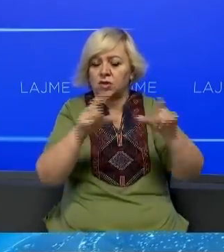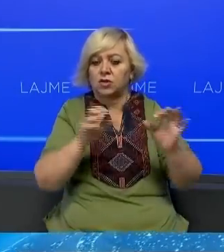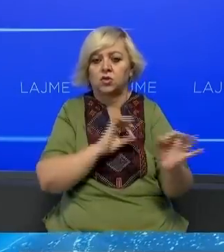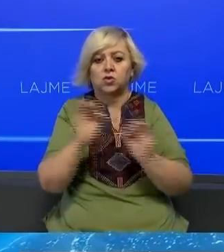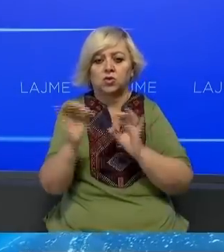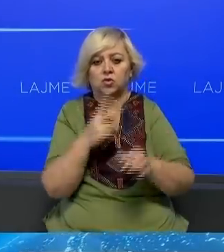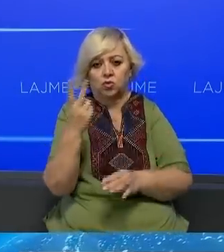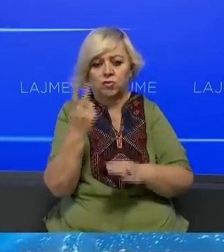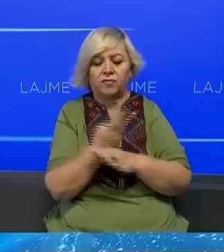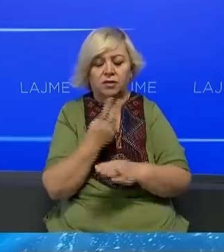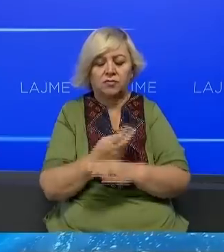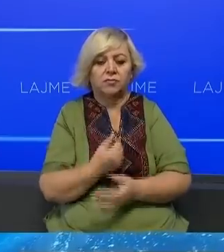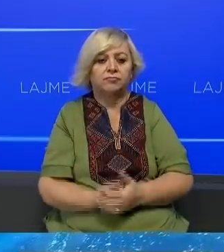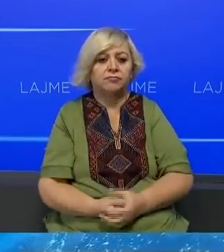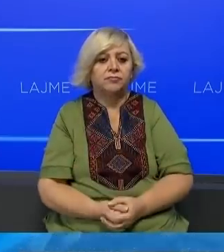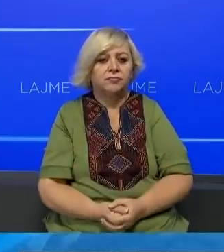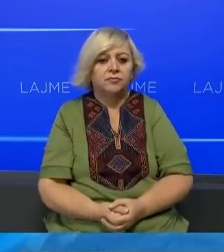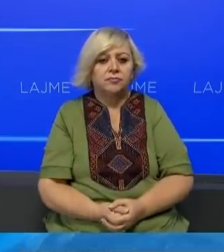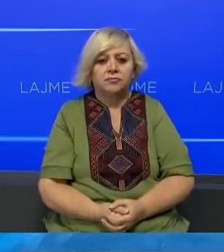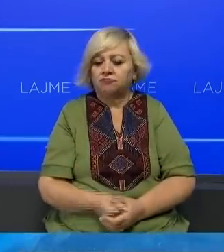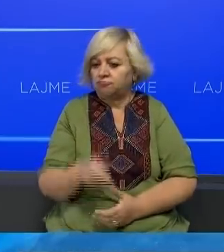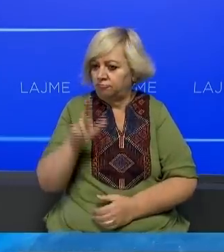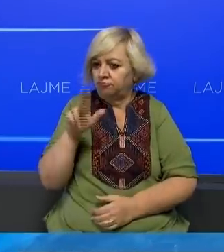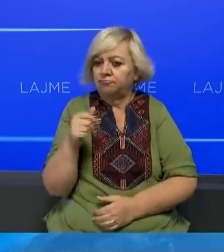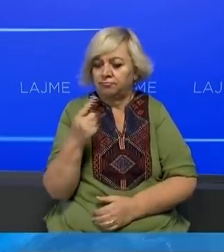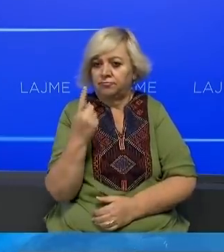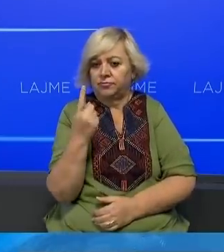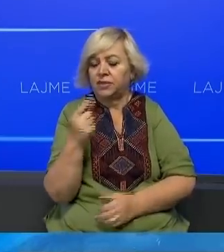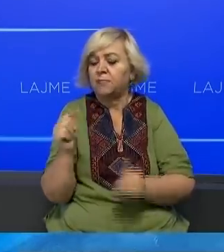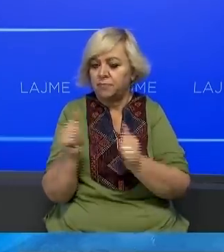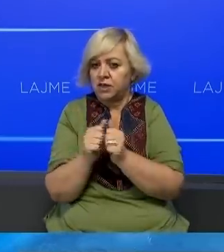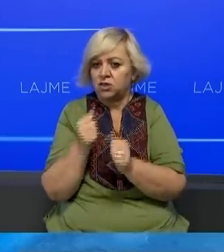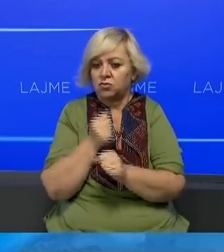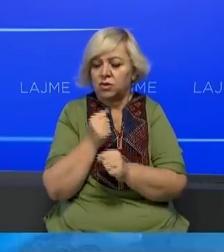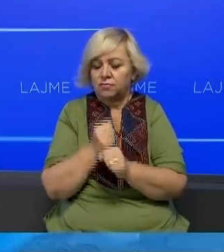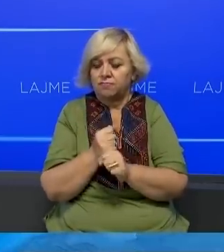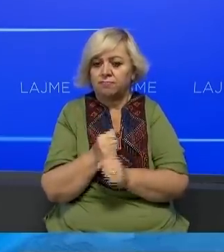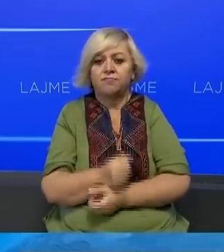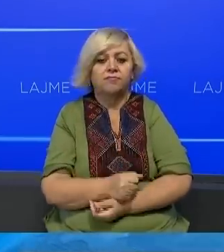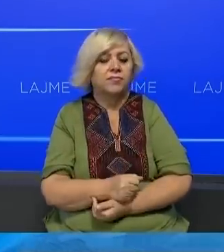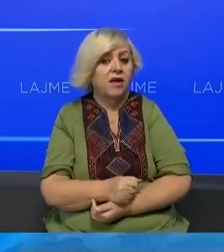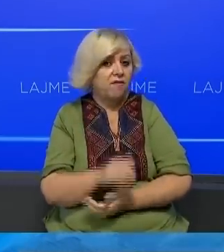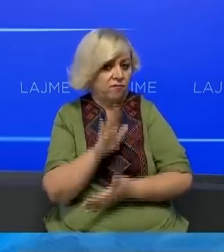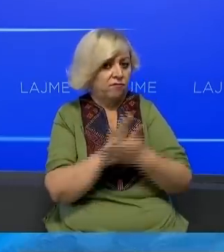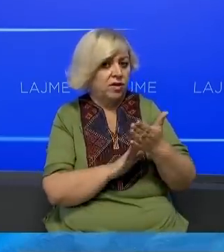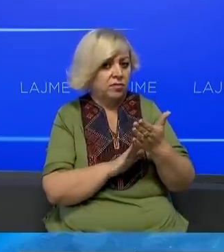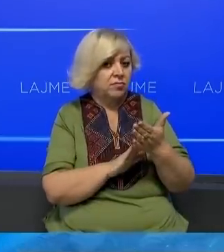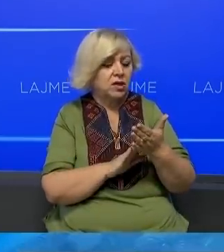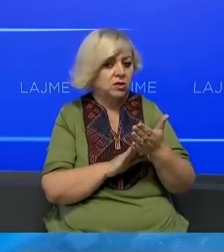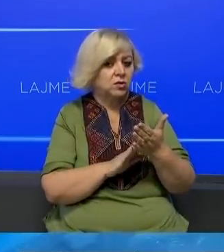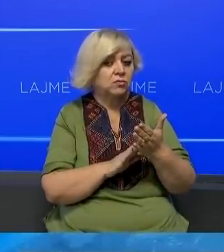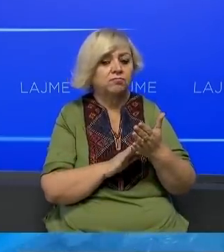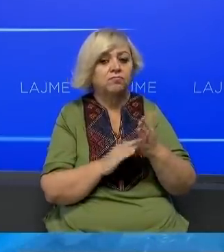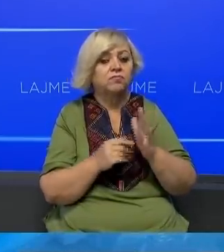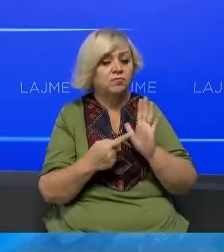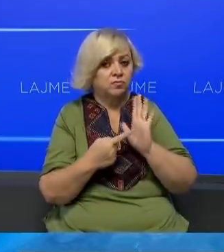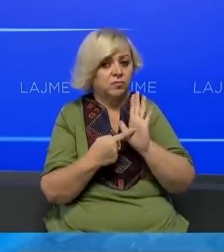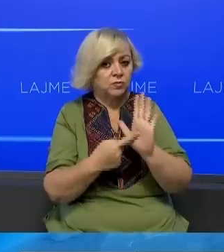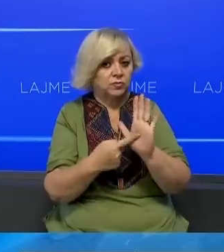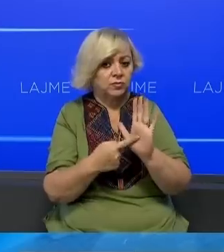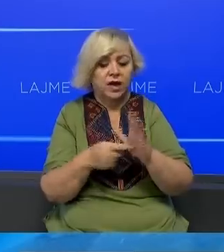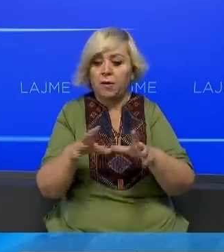të dyja vendeve. Kemi një bashkëpunim i cili fillimisht është bazuar në